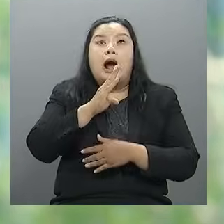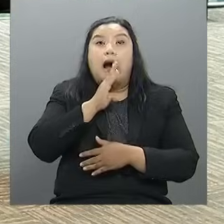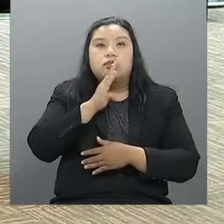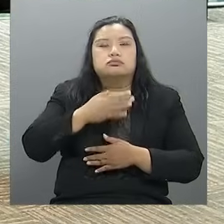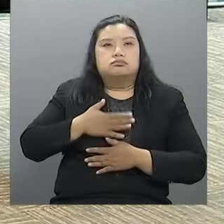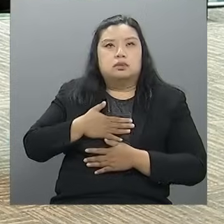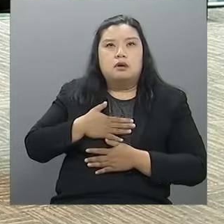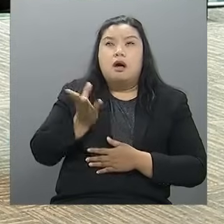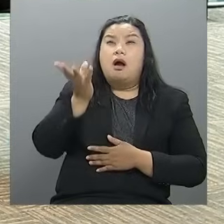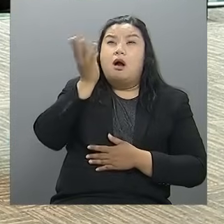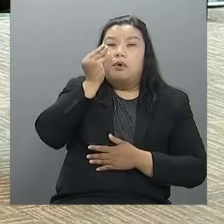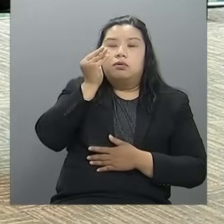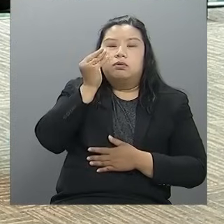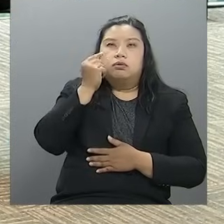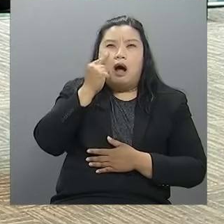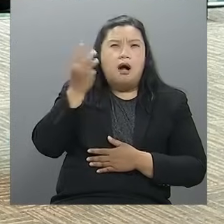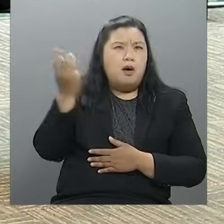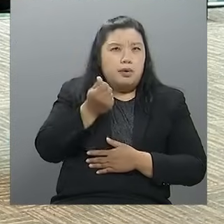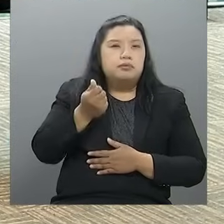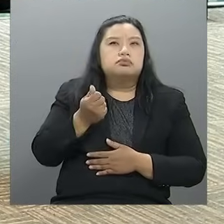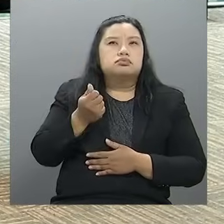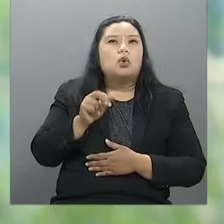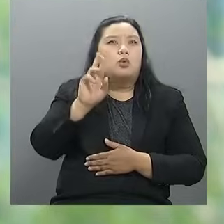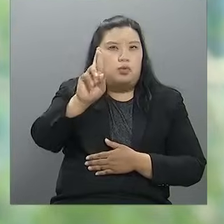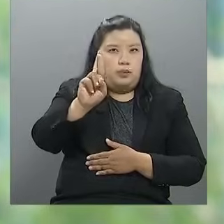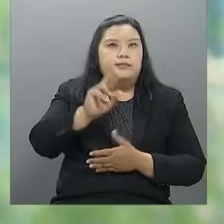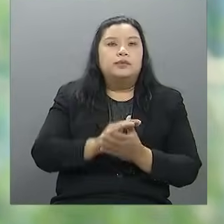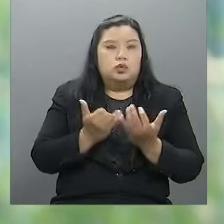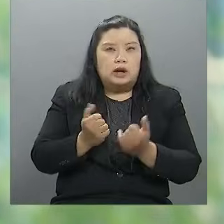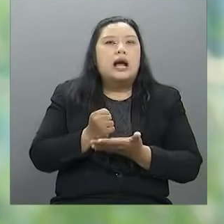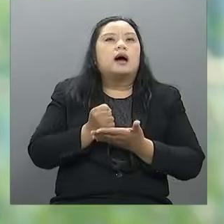องเดอดลมที่ไลเวีมไม